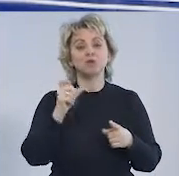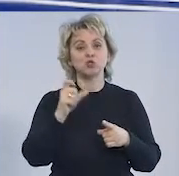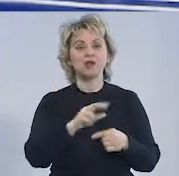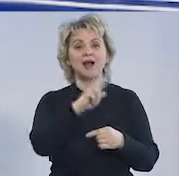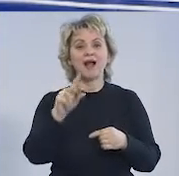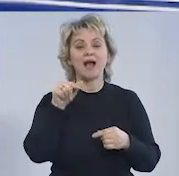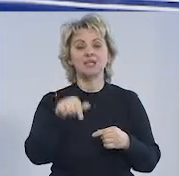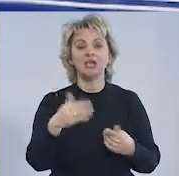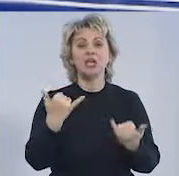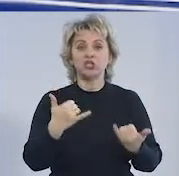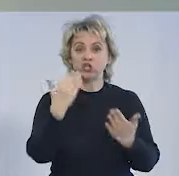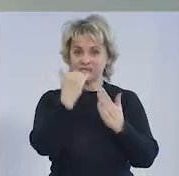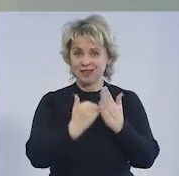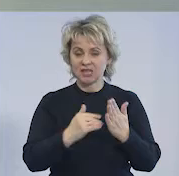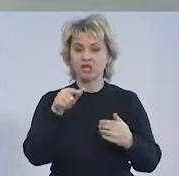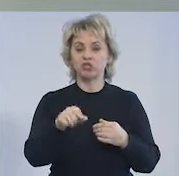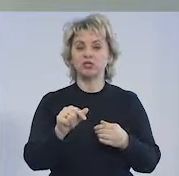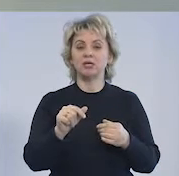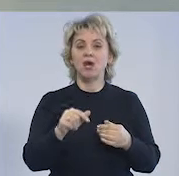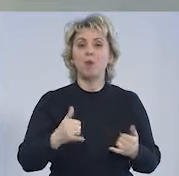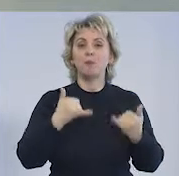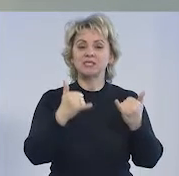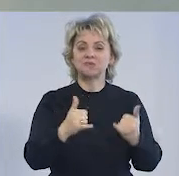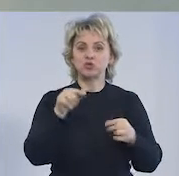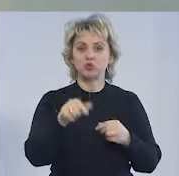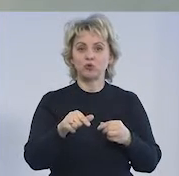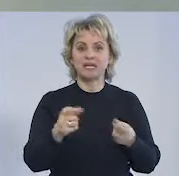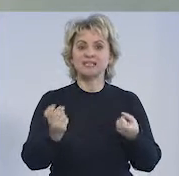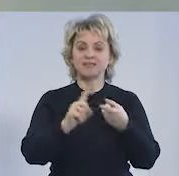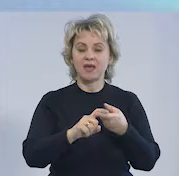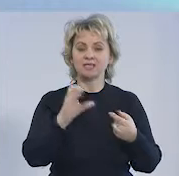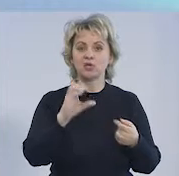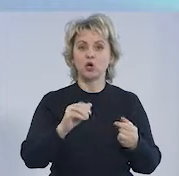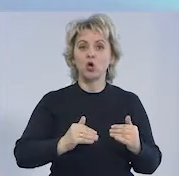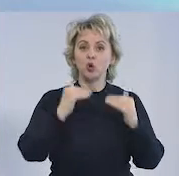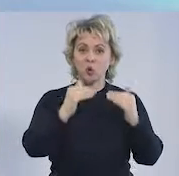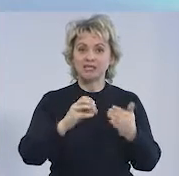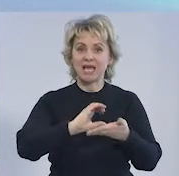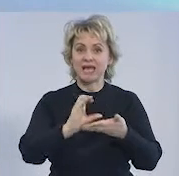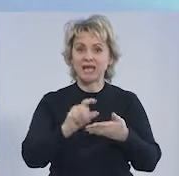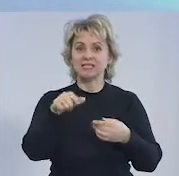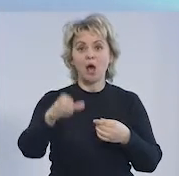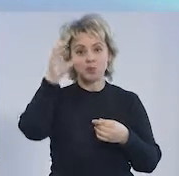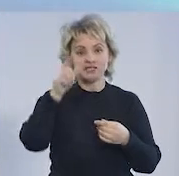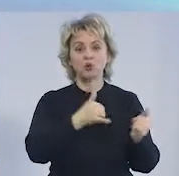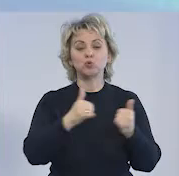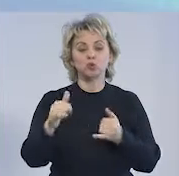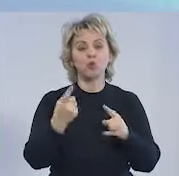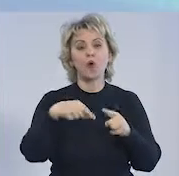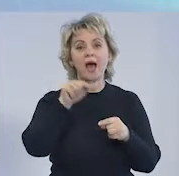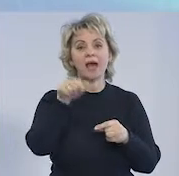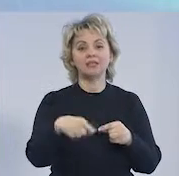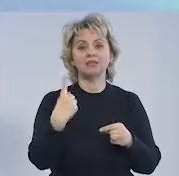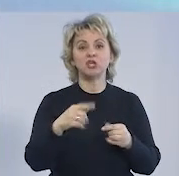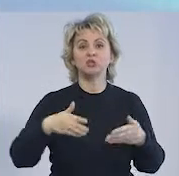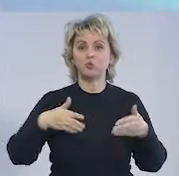И какие же тем более есть же задача, посвященная, связанная с ростом экспорта образовательных услуг. А это